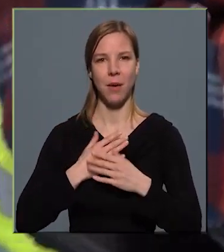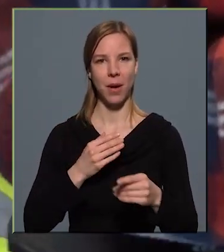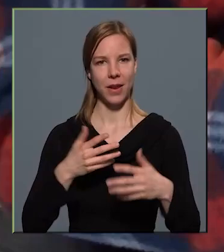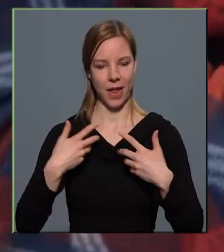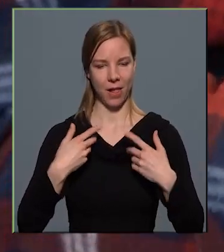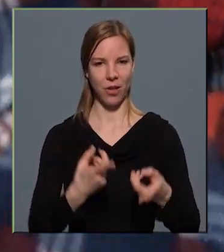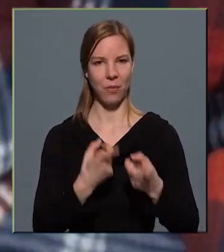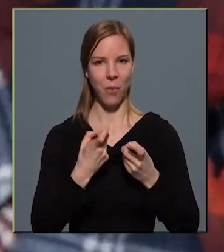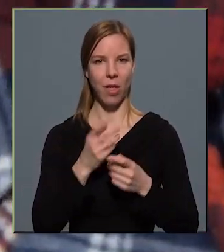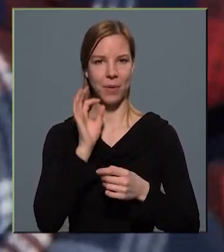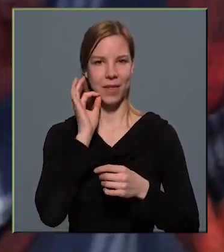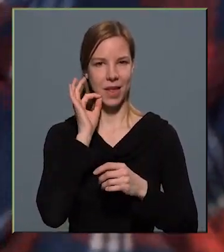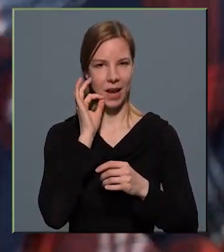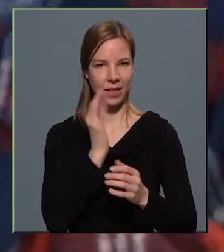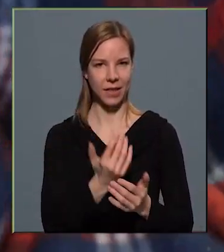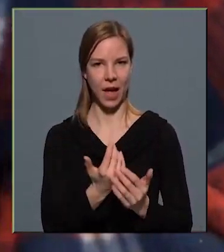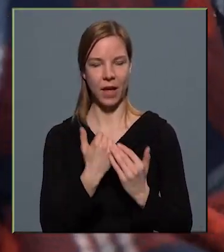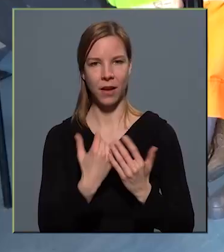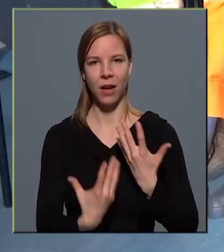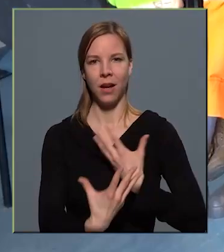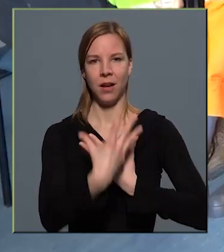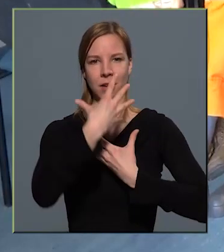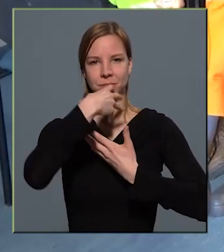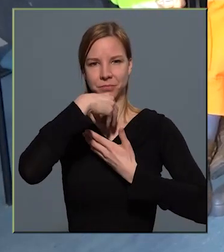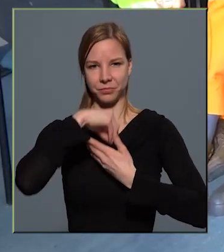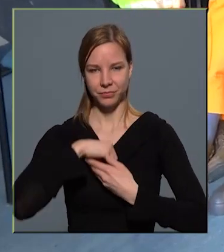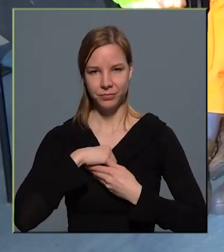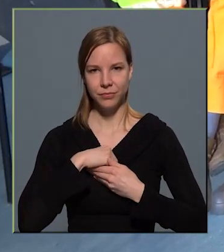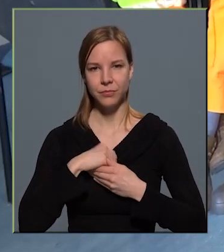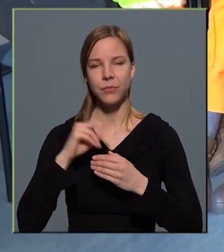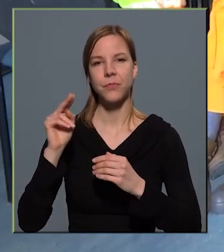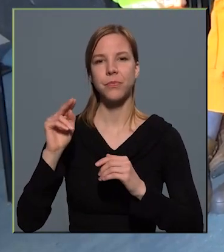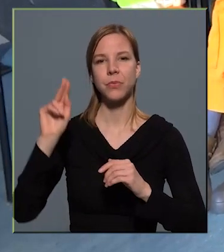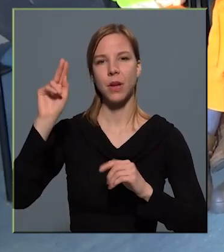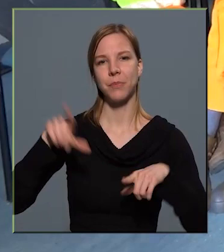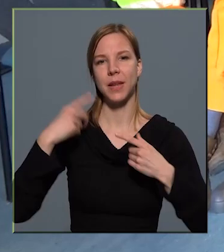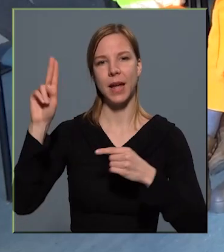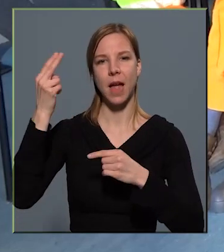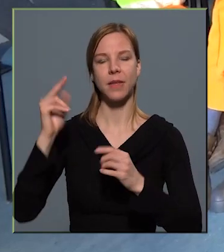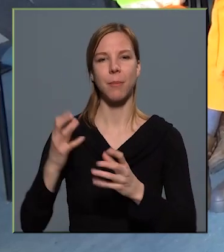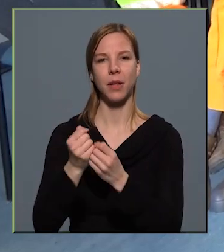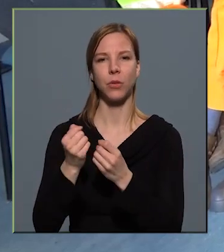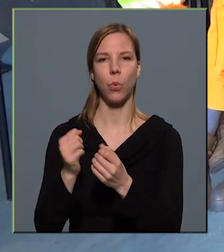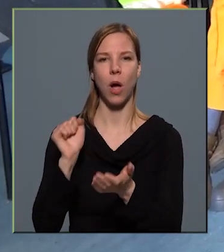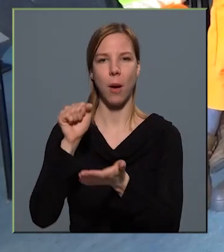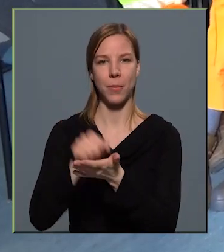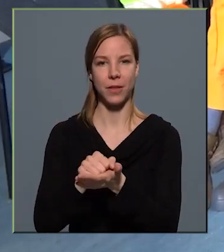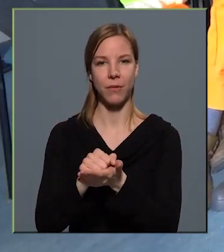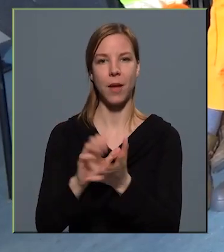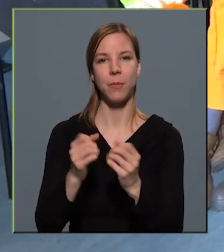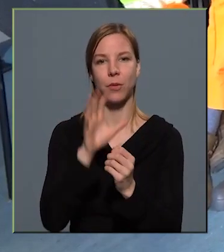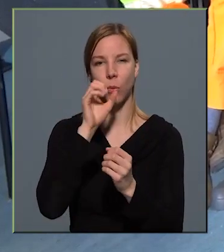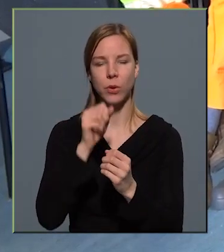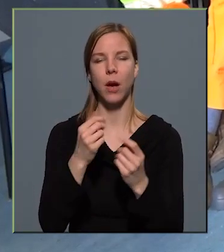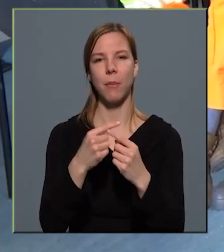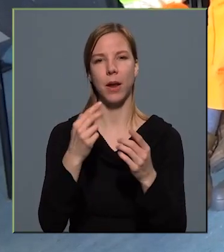állatból, az átmegy az emberekre. Az Életjel Mentő Alapítvány és mentőkutyáik számos külföldi mentőakcióban is